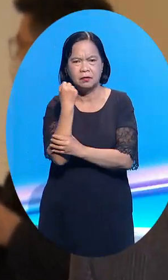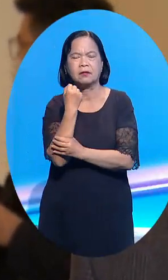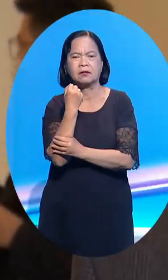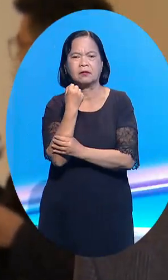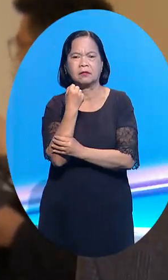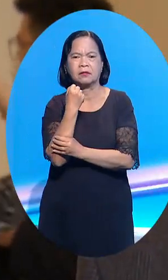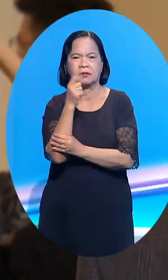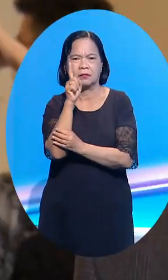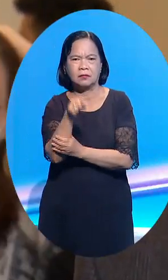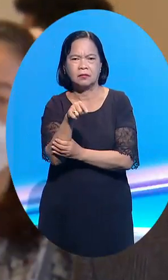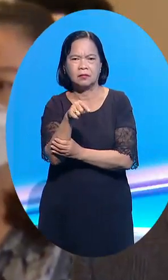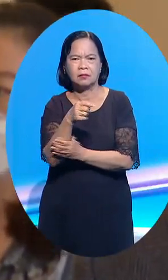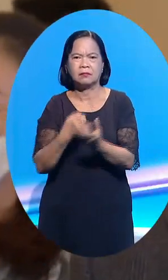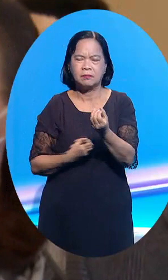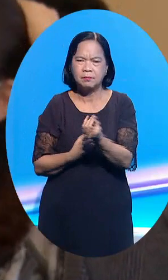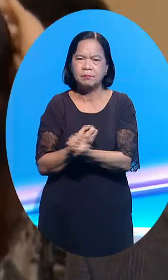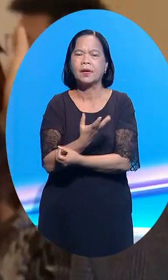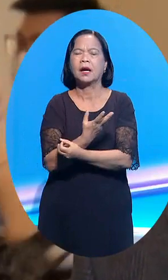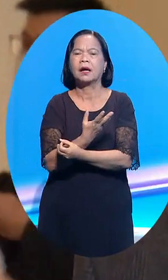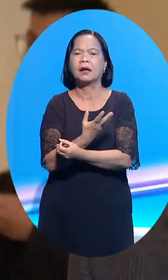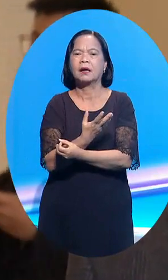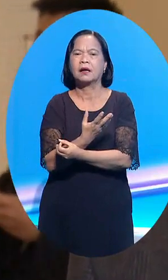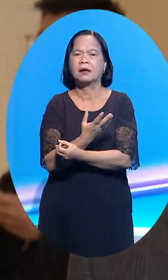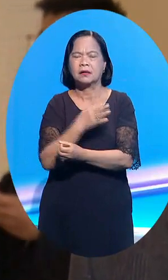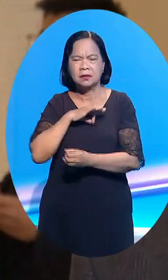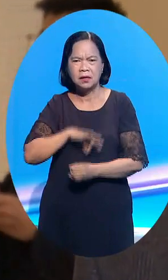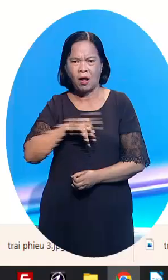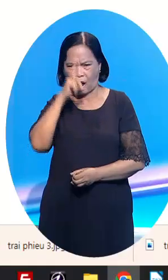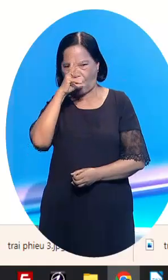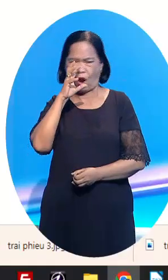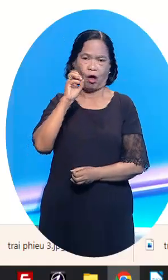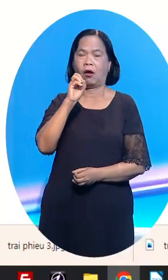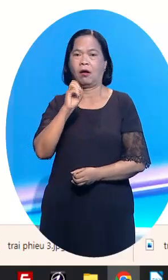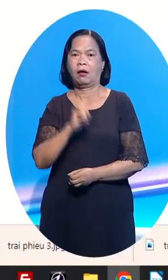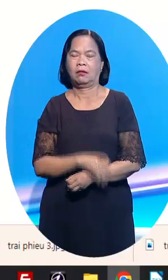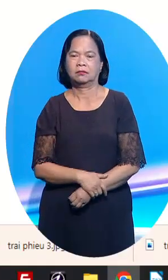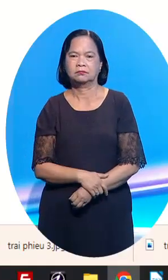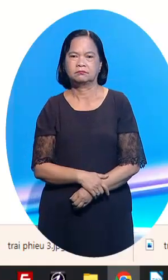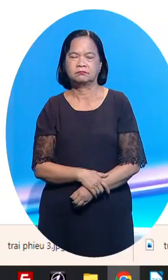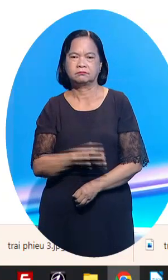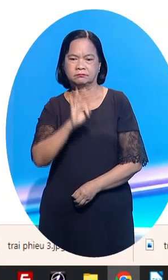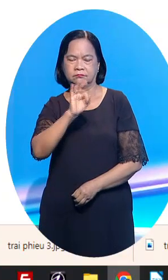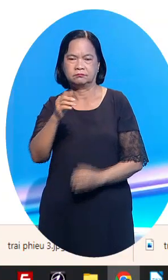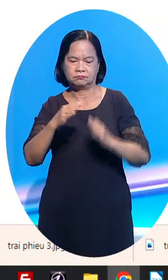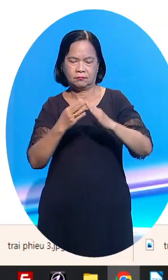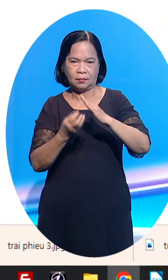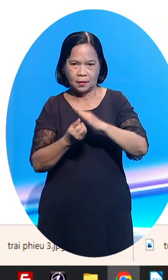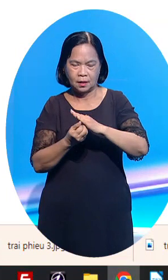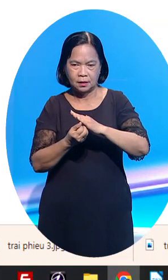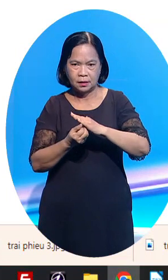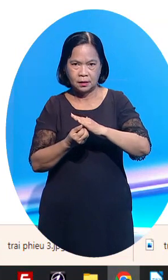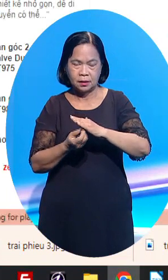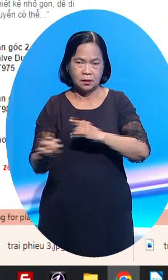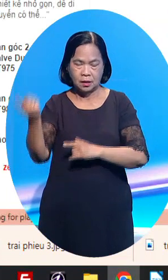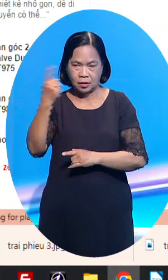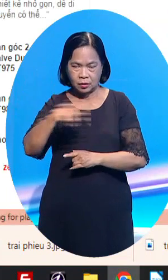đơn vị thứ cấp họ bắt đầu họ có cắt lỗ, tạo ra một cái tâm lý họ rất là lo sợ. Cùng với tín dụng ngân hàng, áp lực đáo hạn trái phiếu cũng